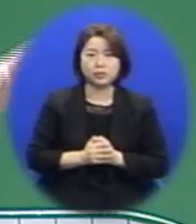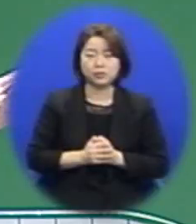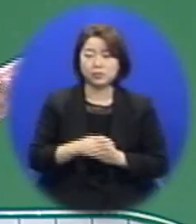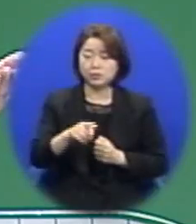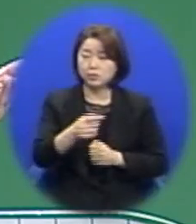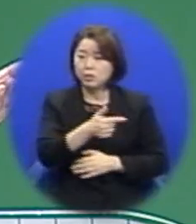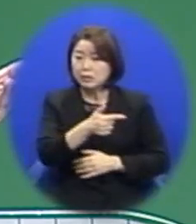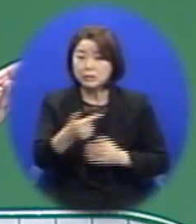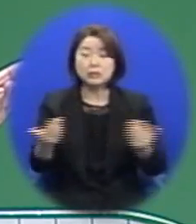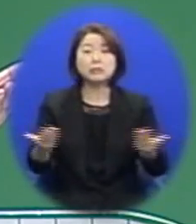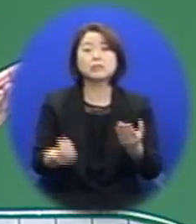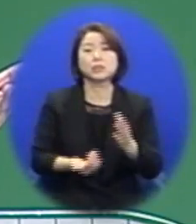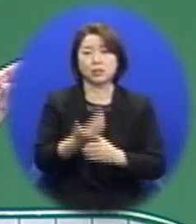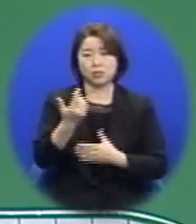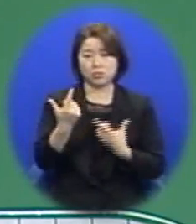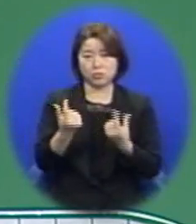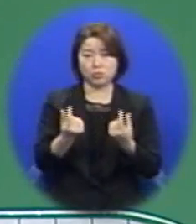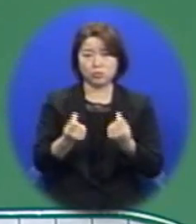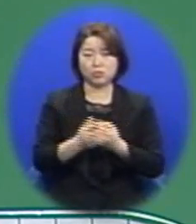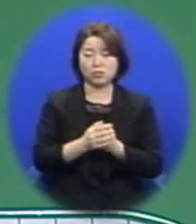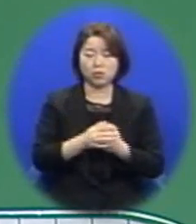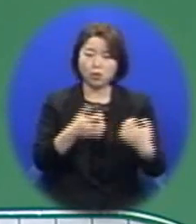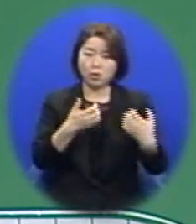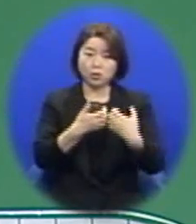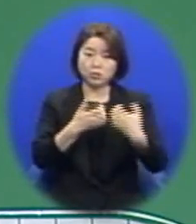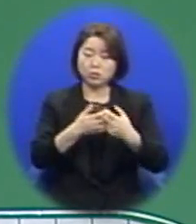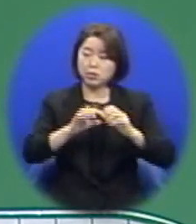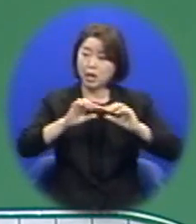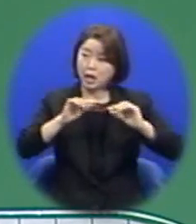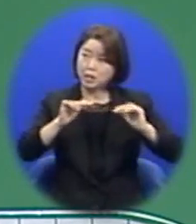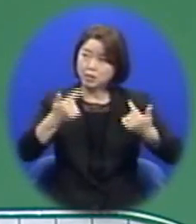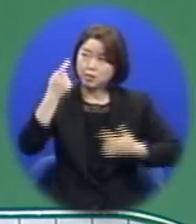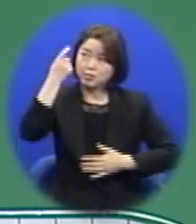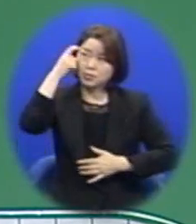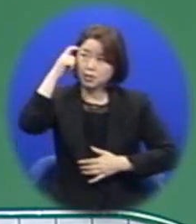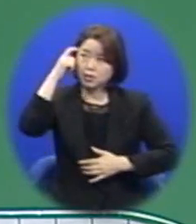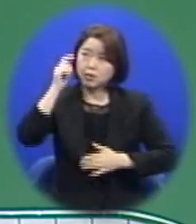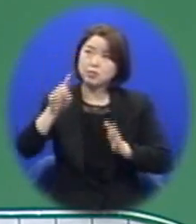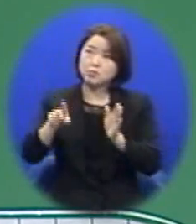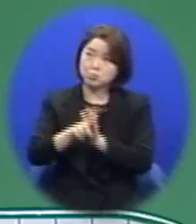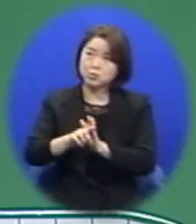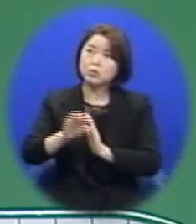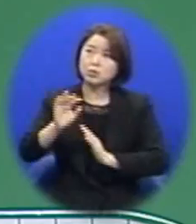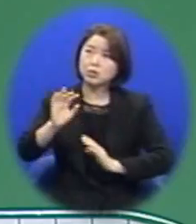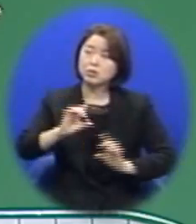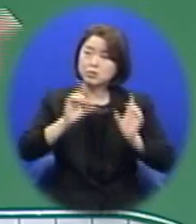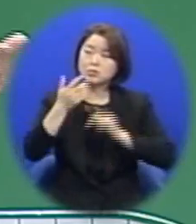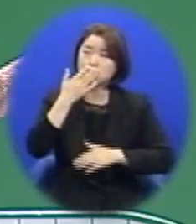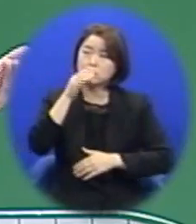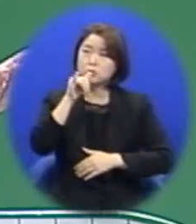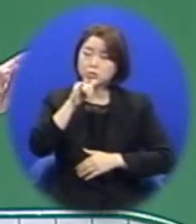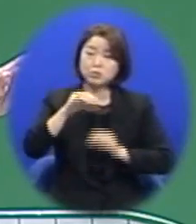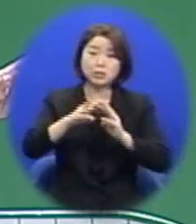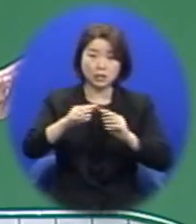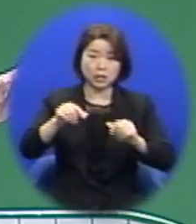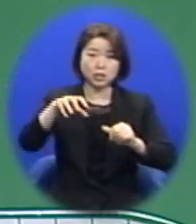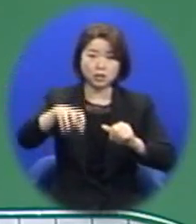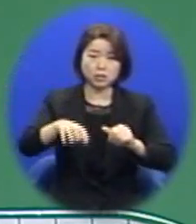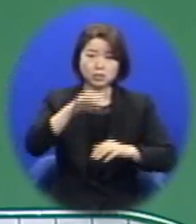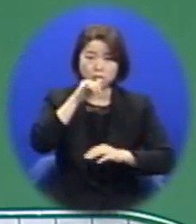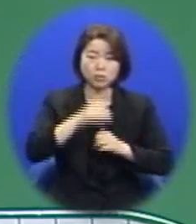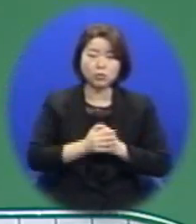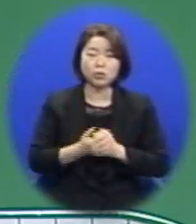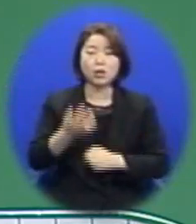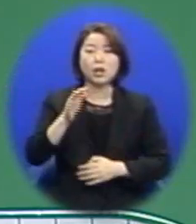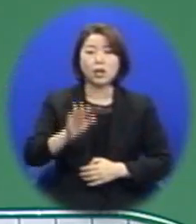이거 큰일 났어요. 전쟁은 일어나지 않을 거라고 우리는 믿어야 살아날 수 있는 땅에 지금 있습니다.